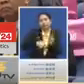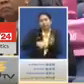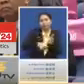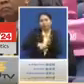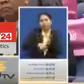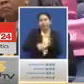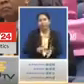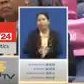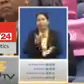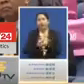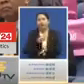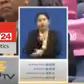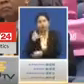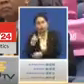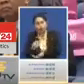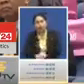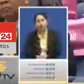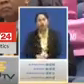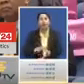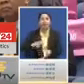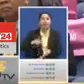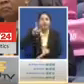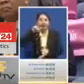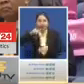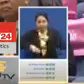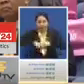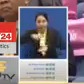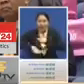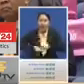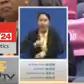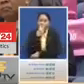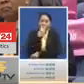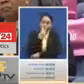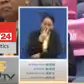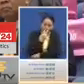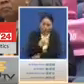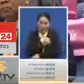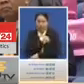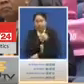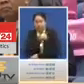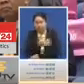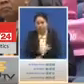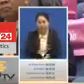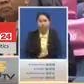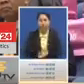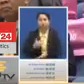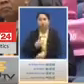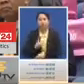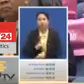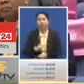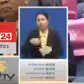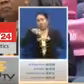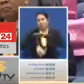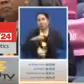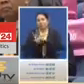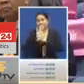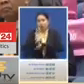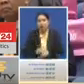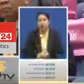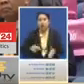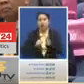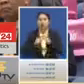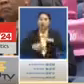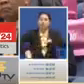ทุกตัวแม่ค้าร้องห่มร้องไห้จะไม่ไหวแล้วผมไม่ขยายซ้ำอันนี้คือฐานร